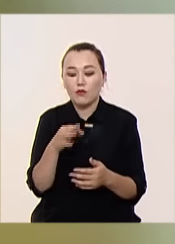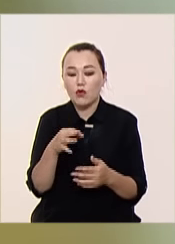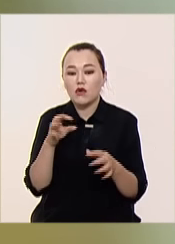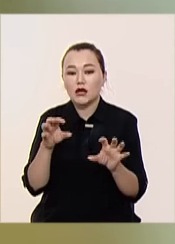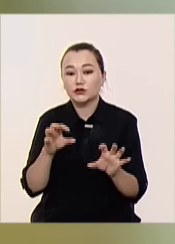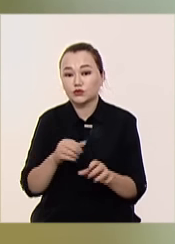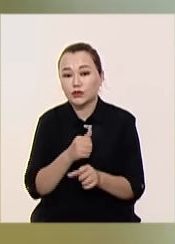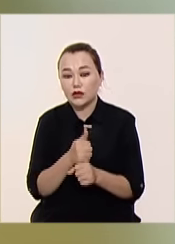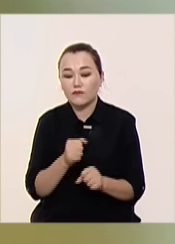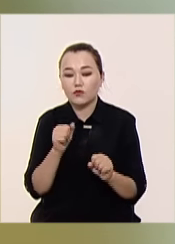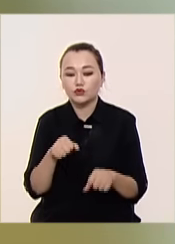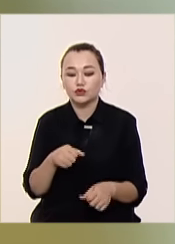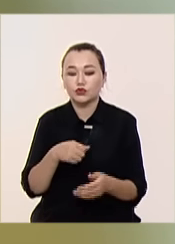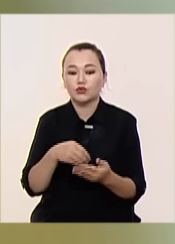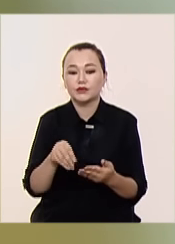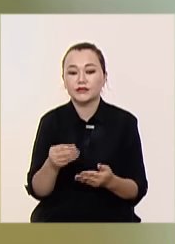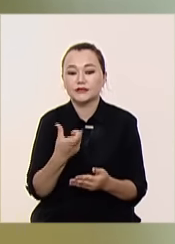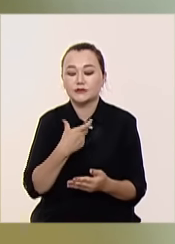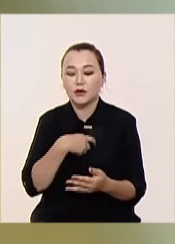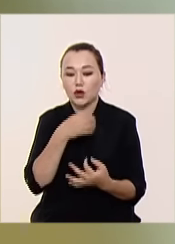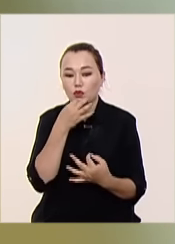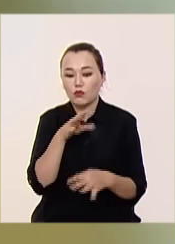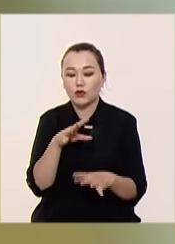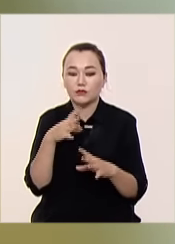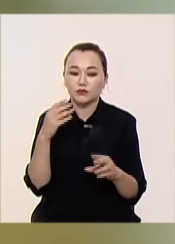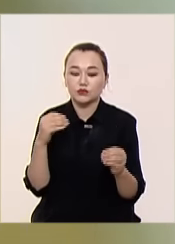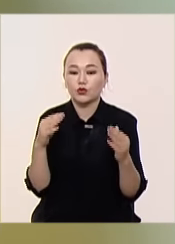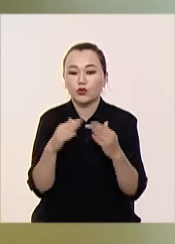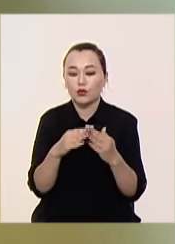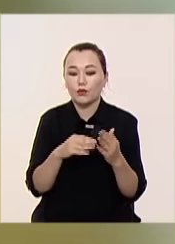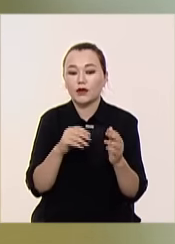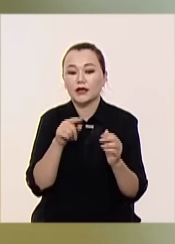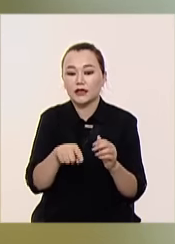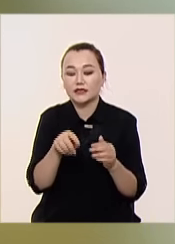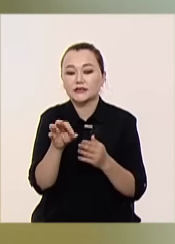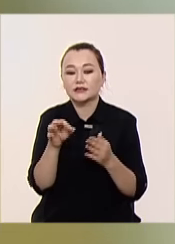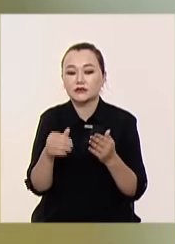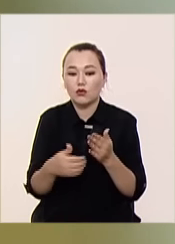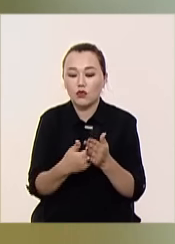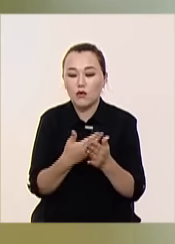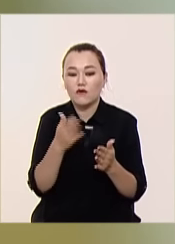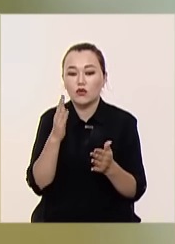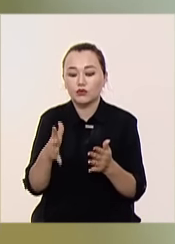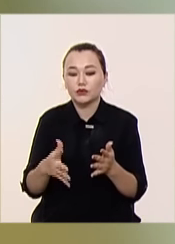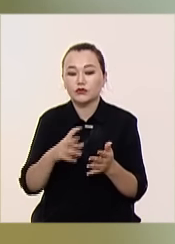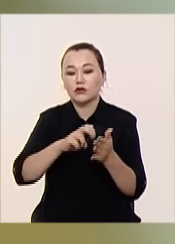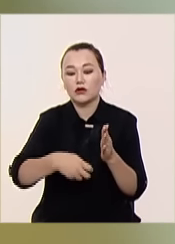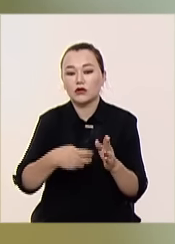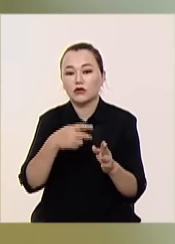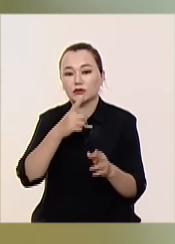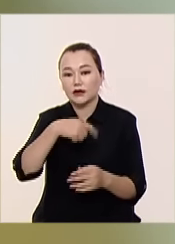Конституции может приобрести себе любое движимое и недвижимое имущество. И тут снова будет